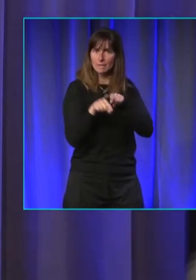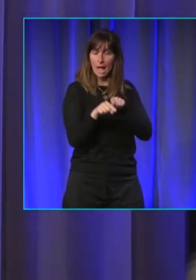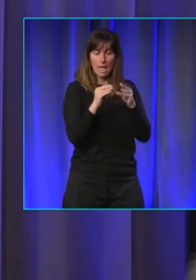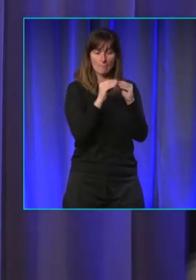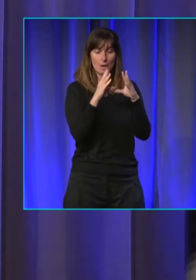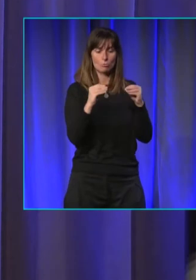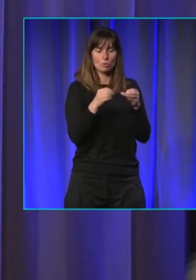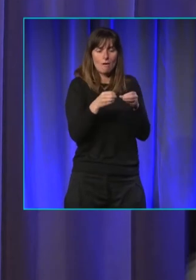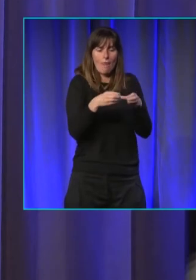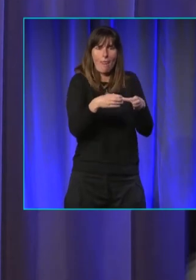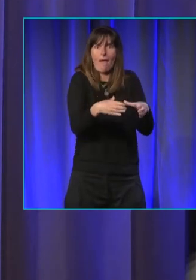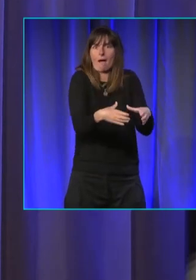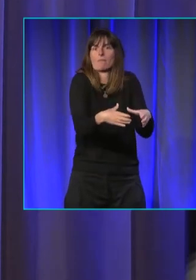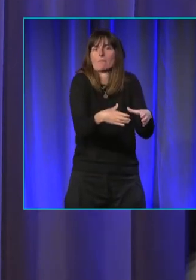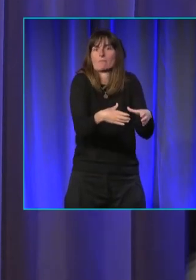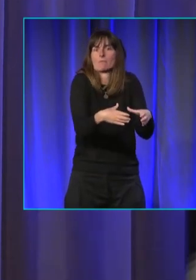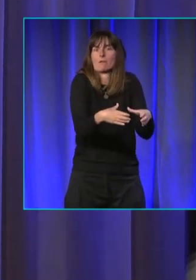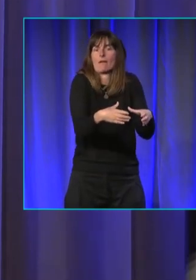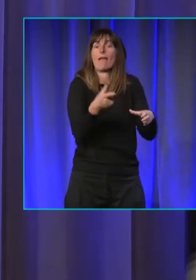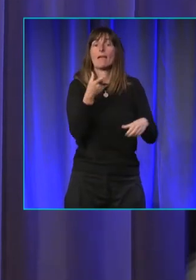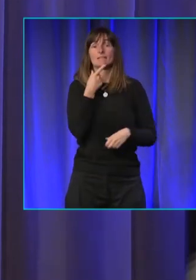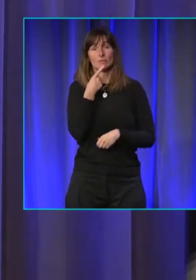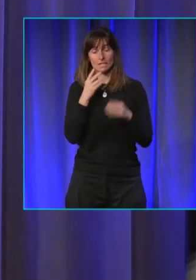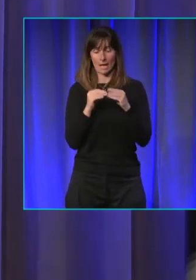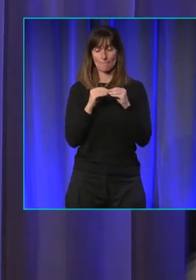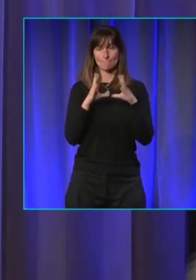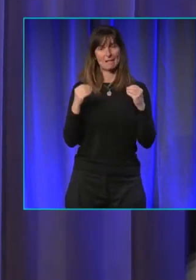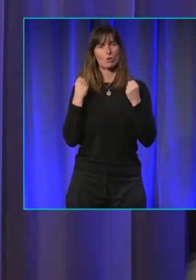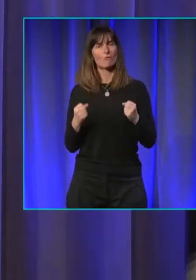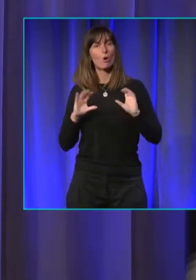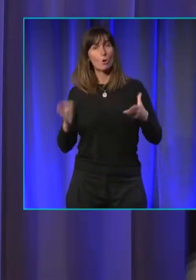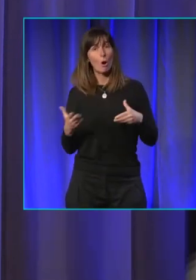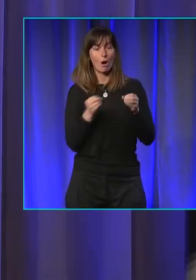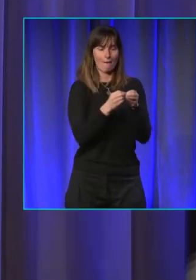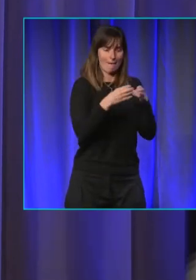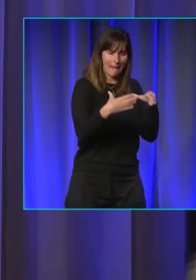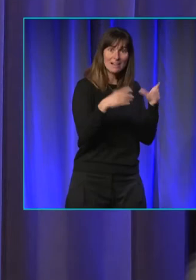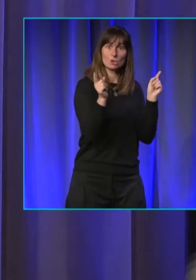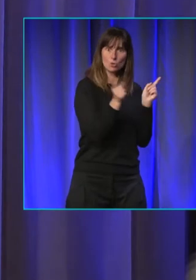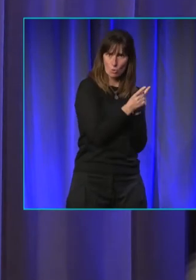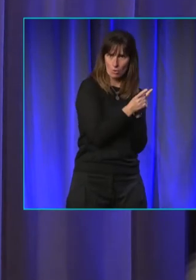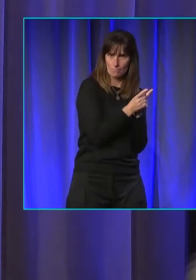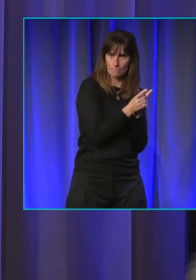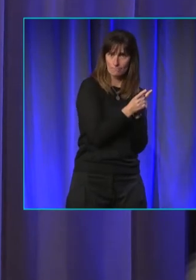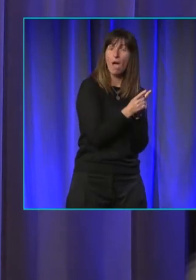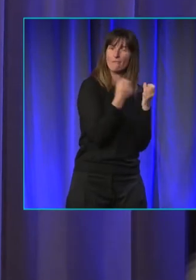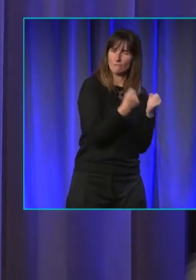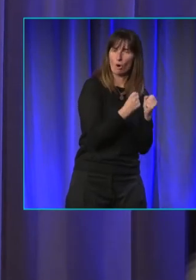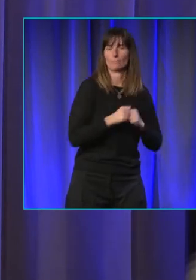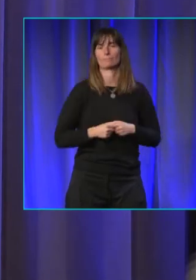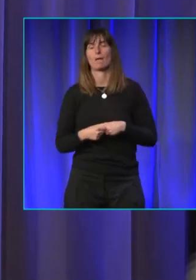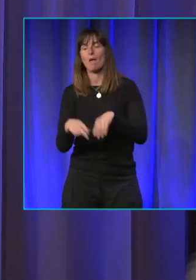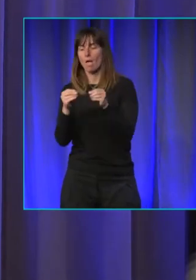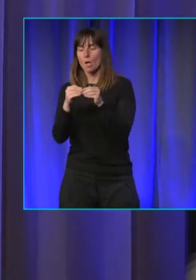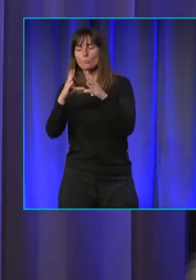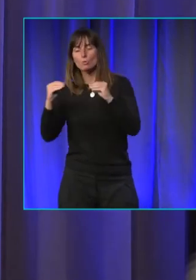beaucoup plus large. Donc un muscle qui va être fort, c'est un muscle qui va être court et large. Et un muscle qui va être plutôt rapide, c'est un muscle qui va être